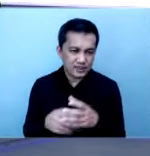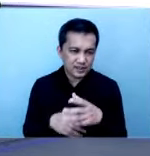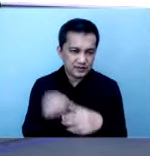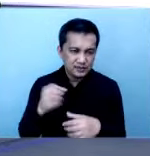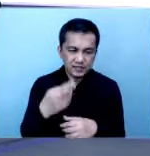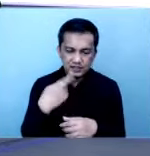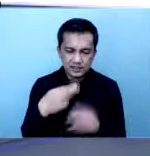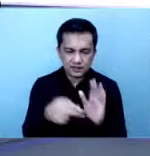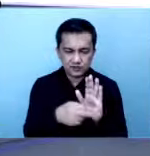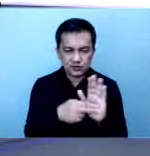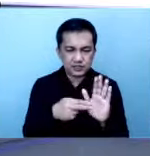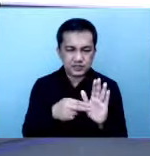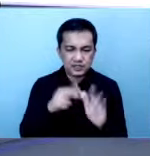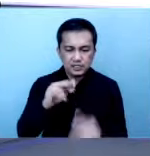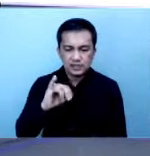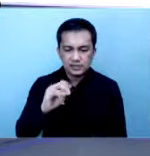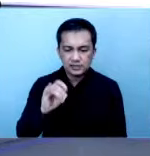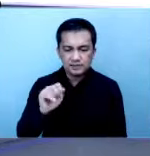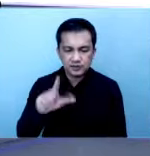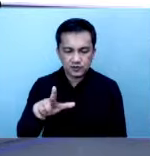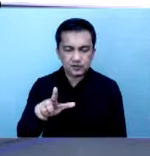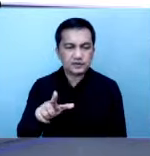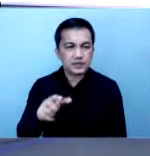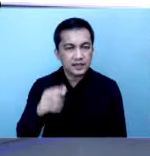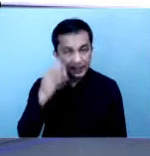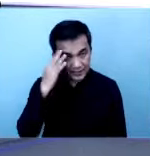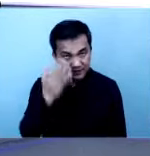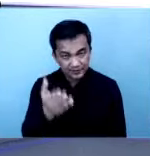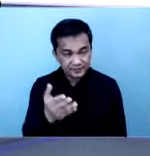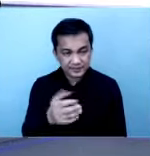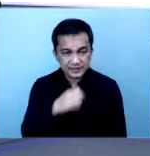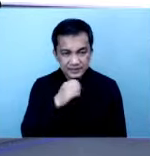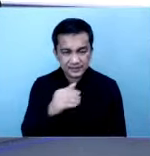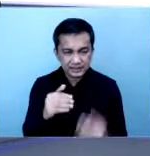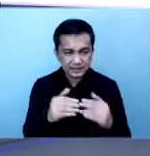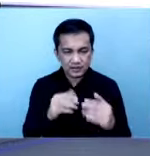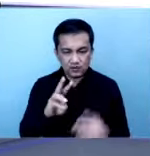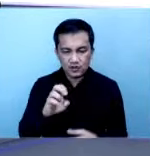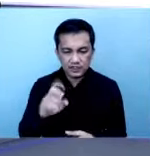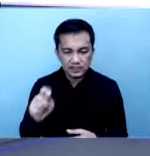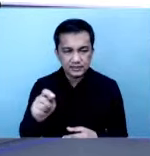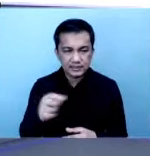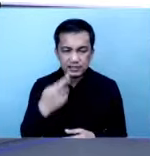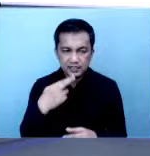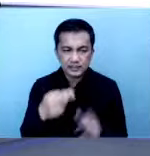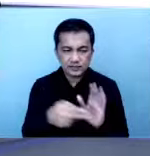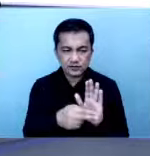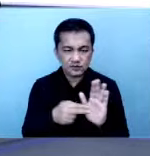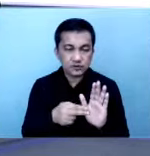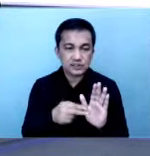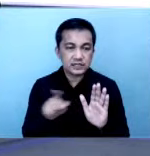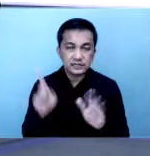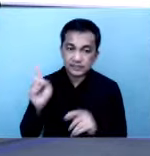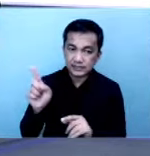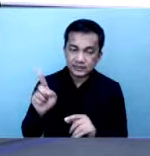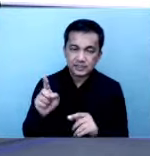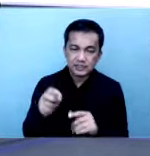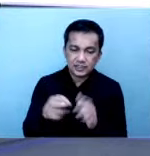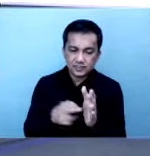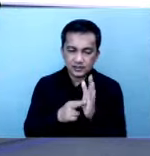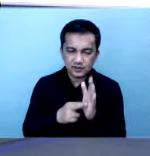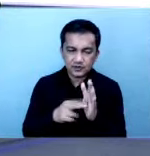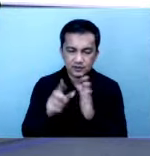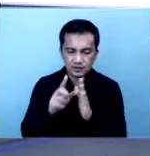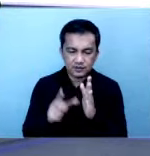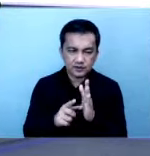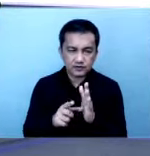ang Interpol. Klarin lang po natin, hindi po katumbas ang arrest warrant ang red notice. Isa lang po itong request sa law enforcement